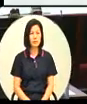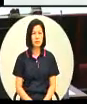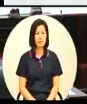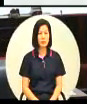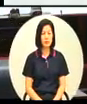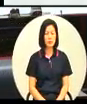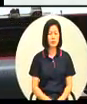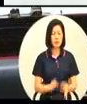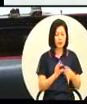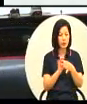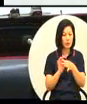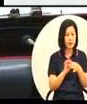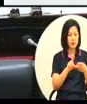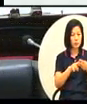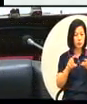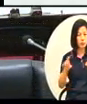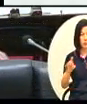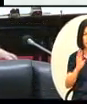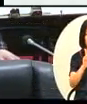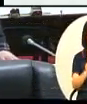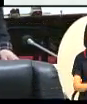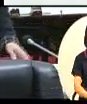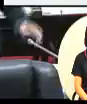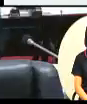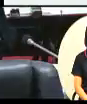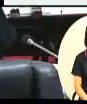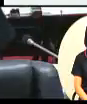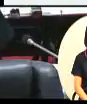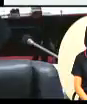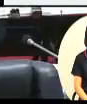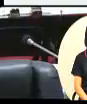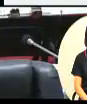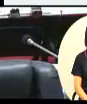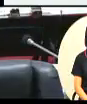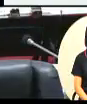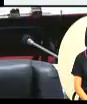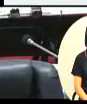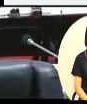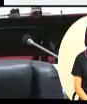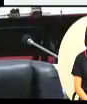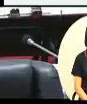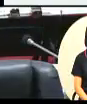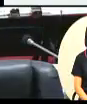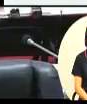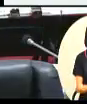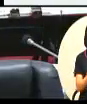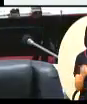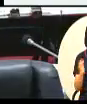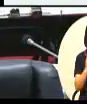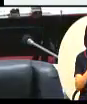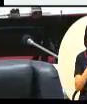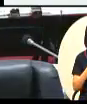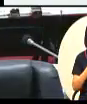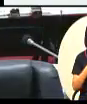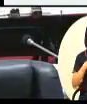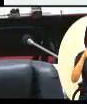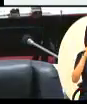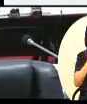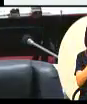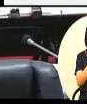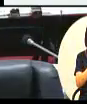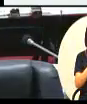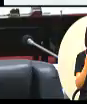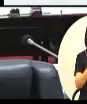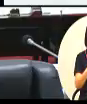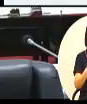关心的议题。我希望来在这个准备的时间当中，我先来请教一下。我们卫